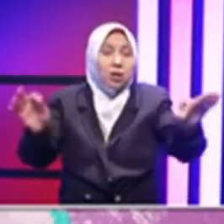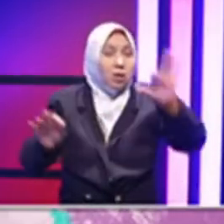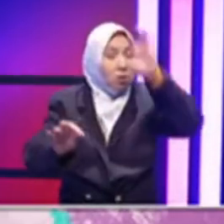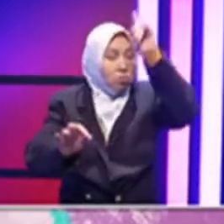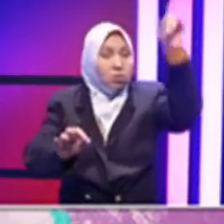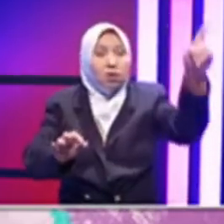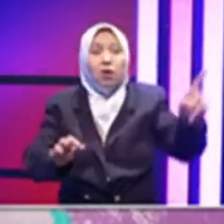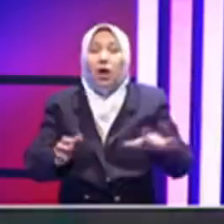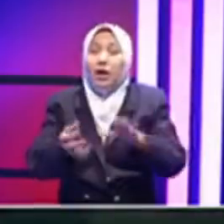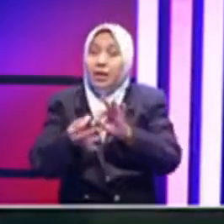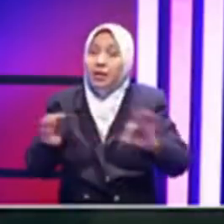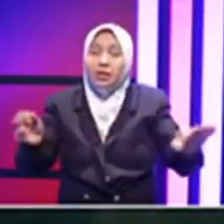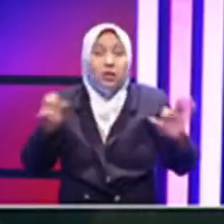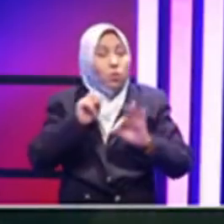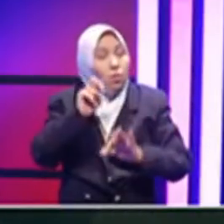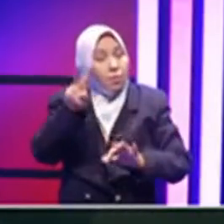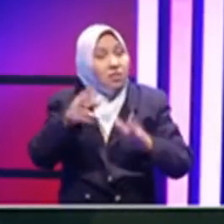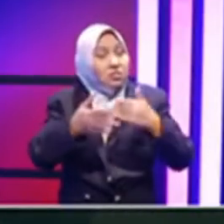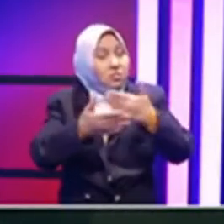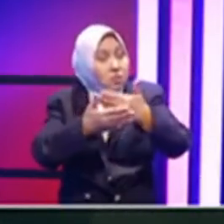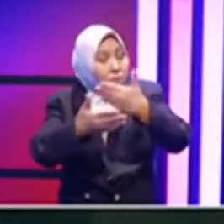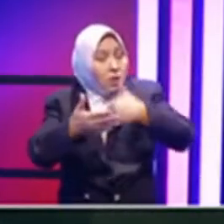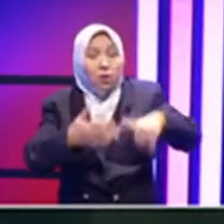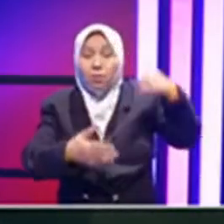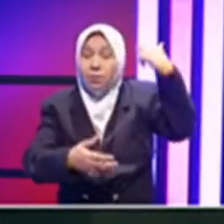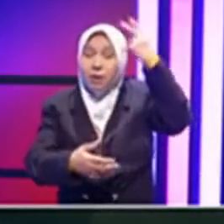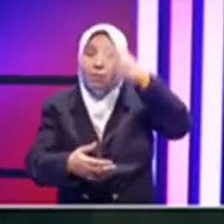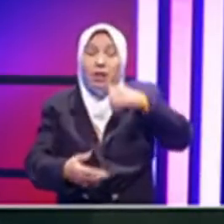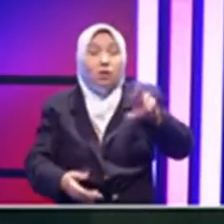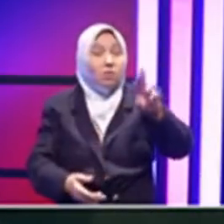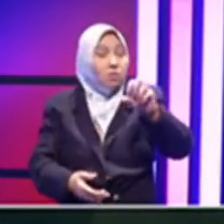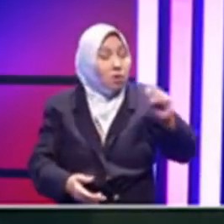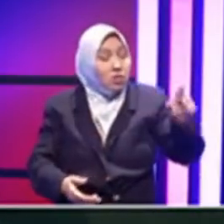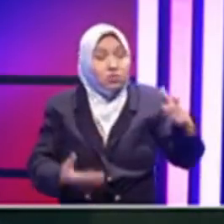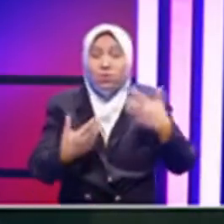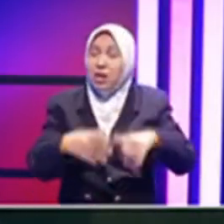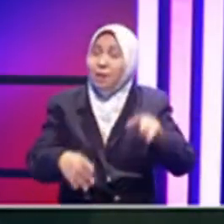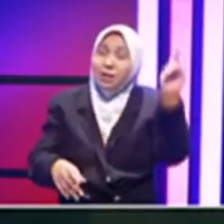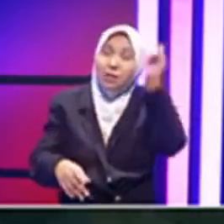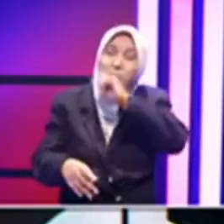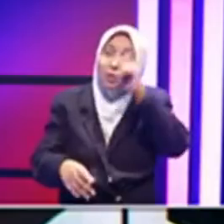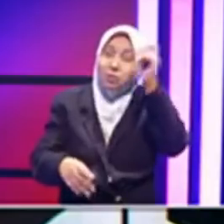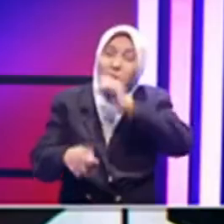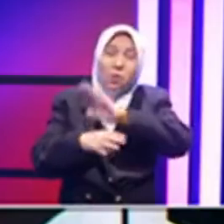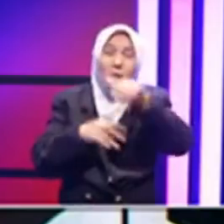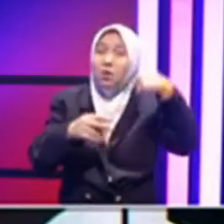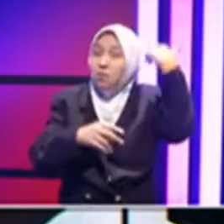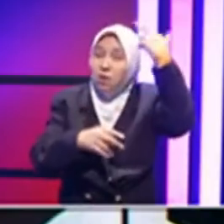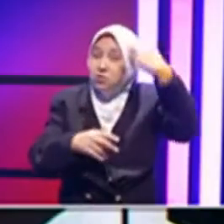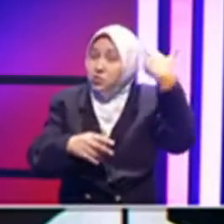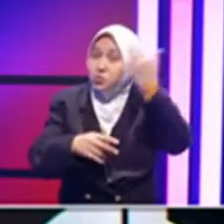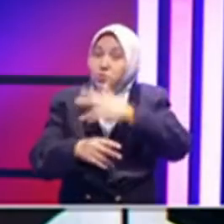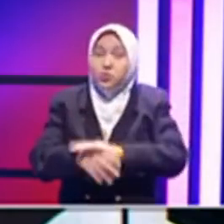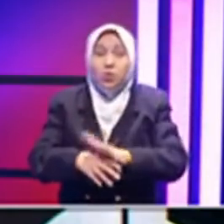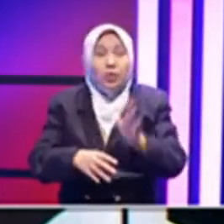Surah Al-Azim ayat yang ke-12, sebelum mereka kaum Nuh, penduduk Ras dan Thamud telah mendustakan pula para rasul